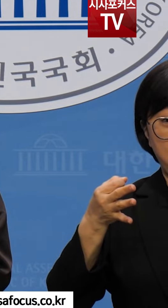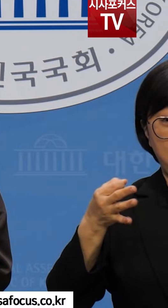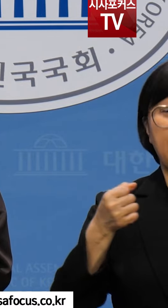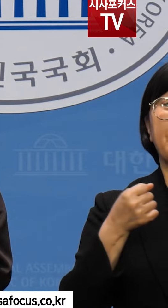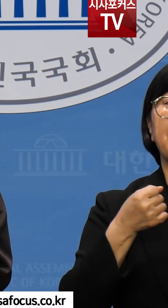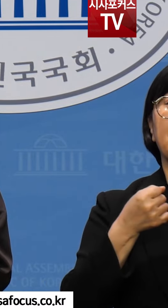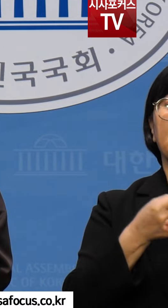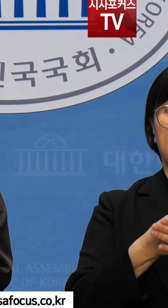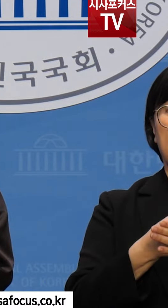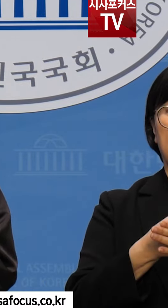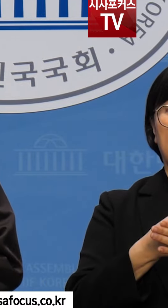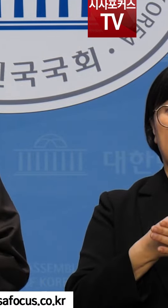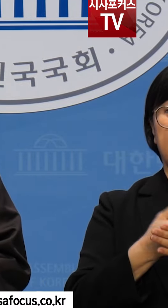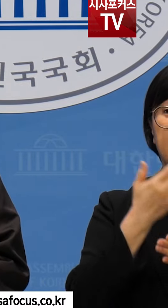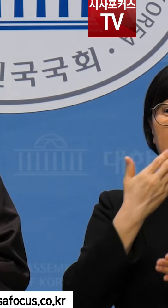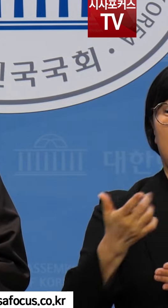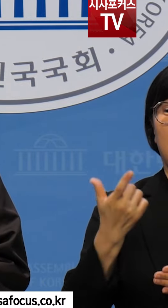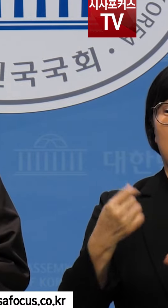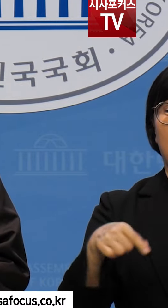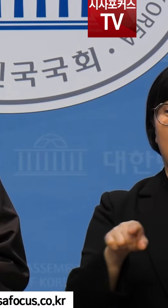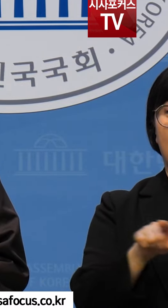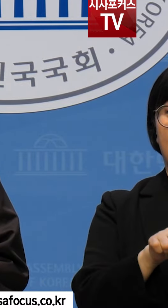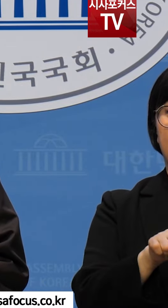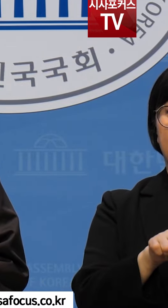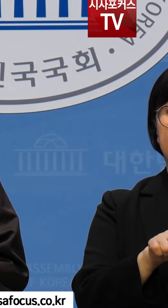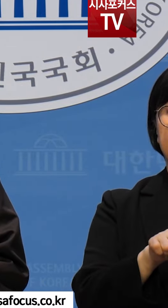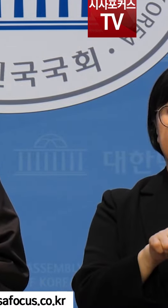있는지 이것을